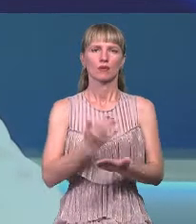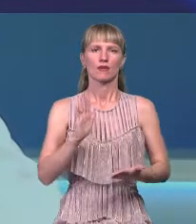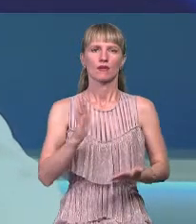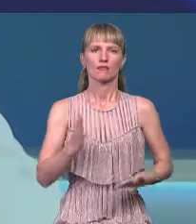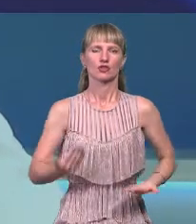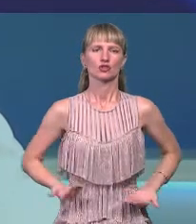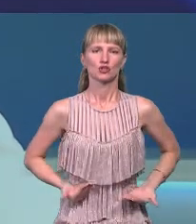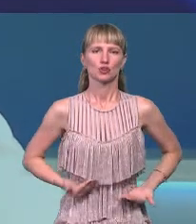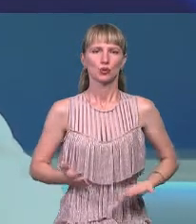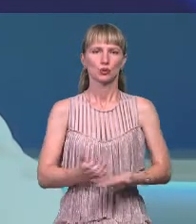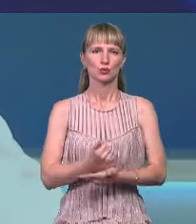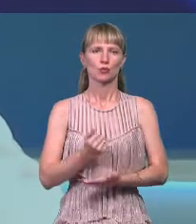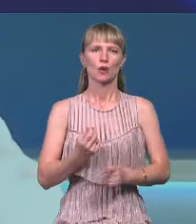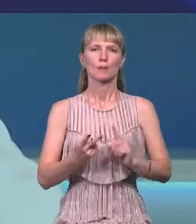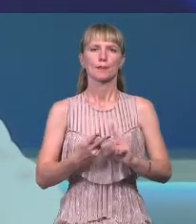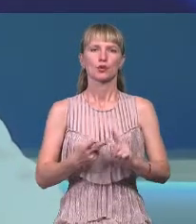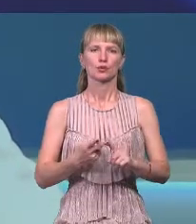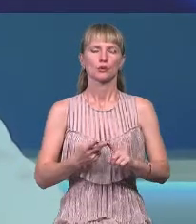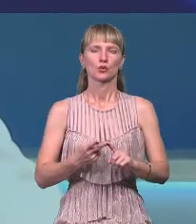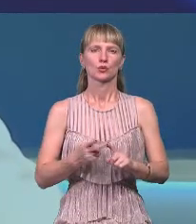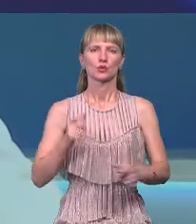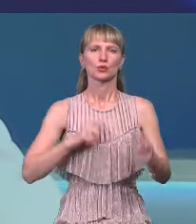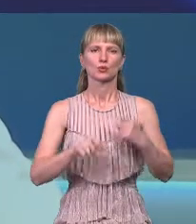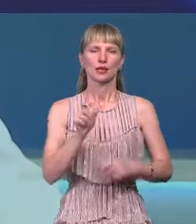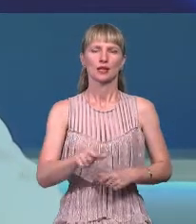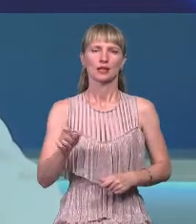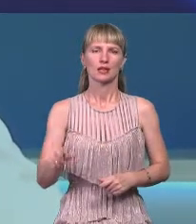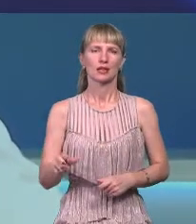житті. По-друге, студенти,